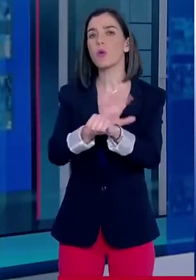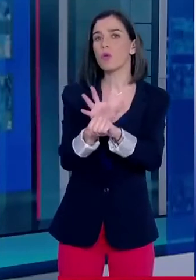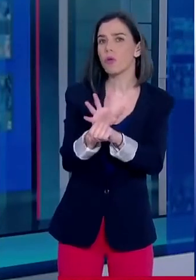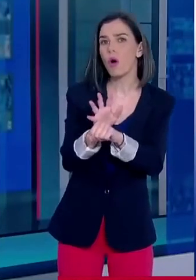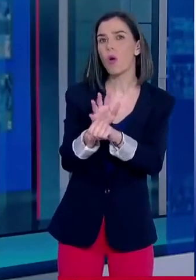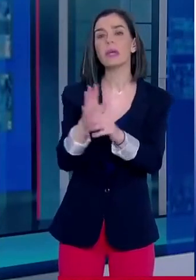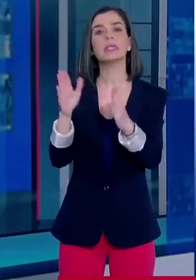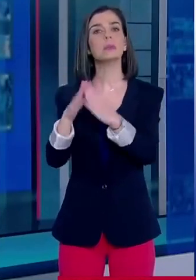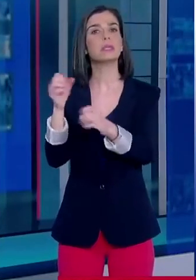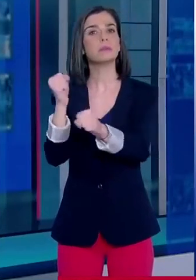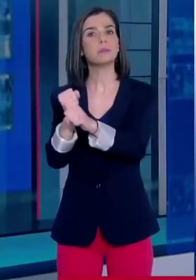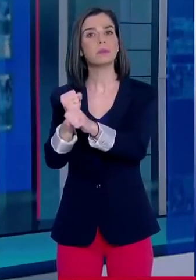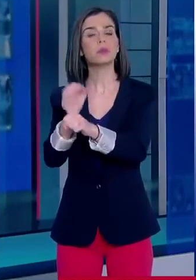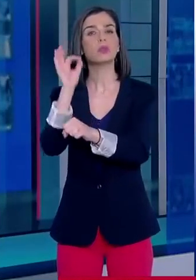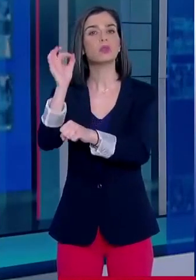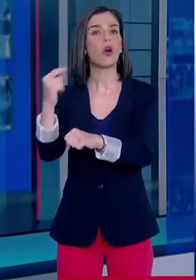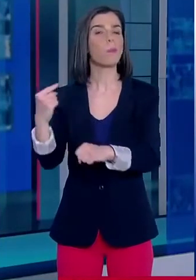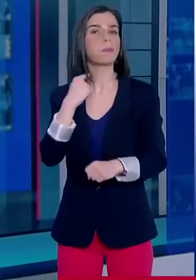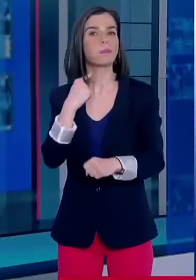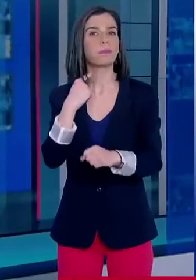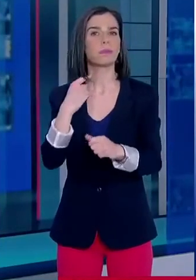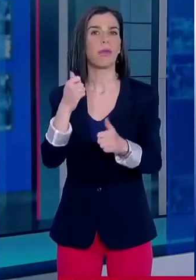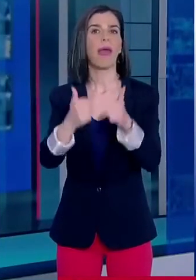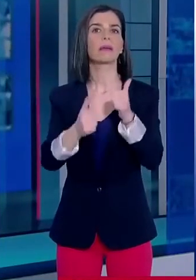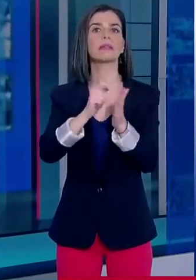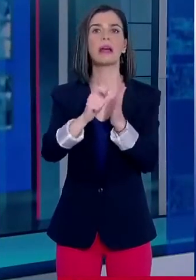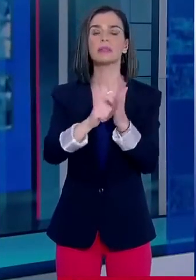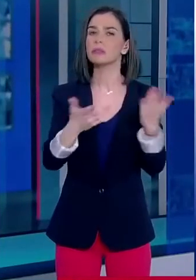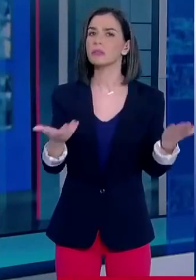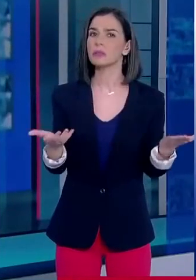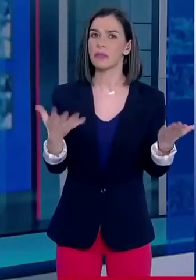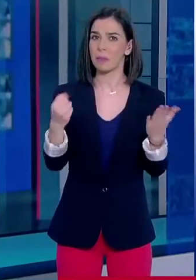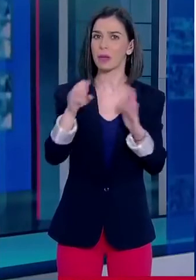καραντίνα με κίνδυνο να χάσουν τις εξετάσεις?